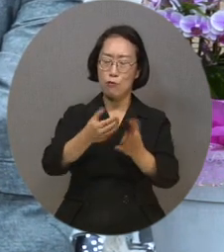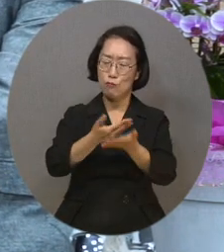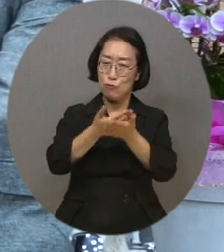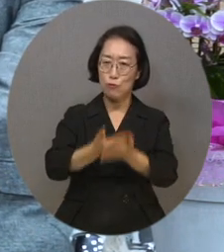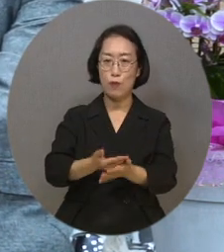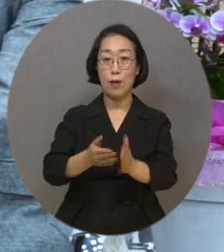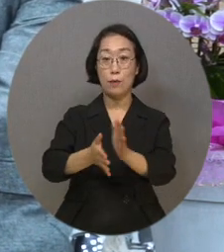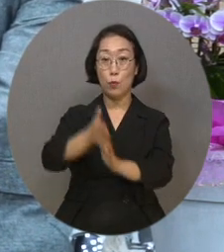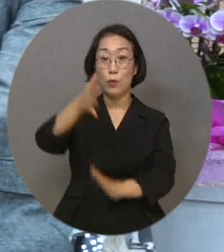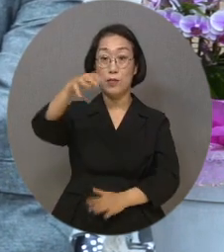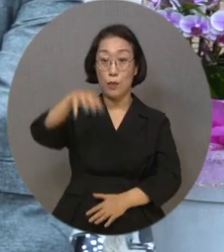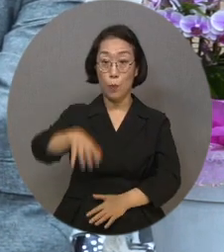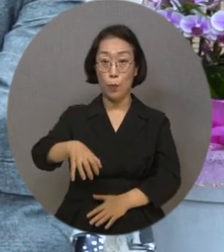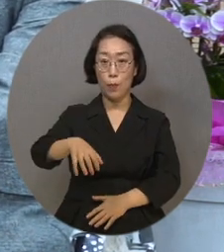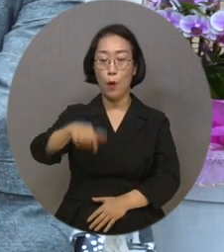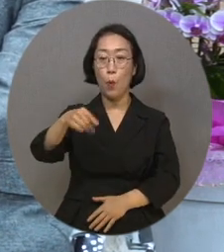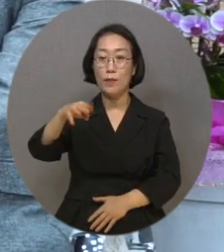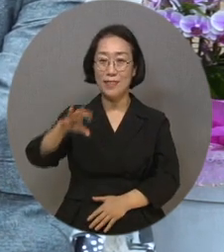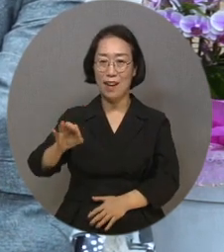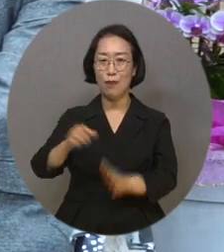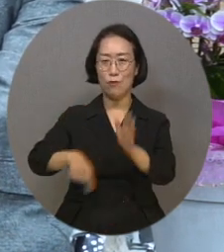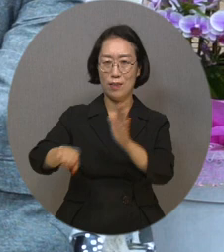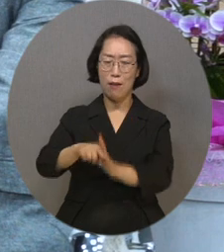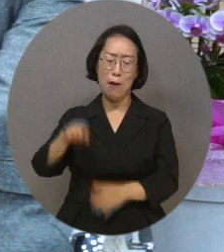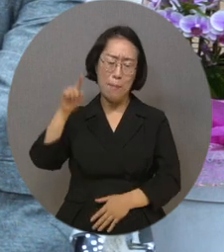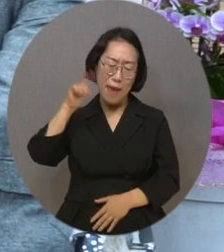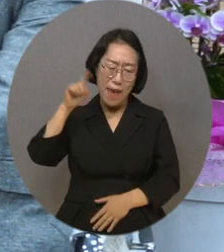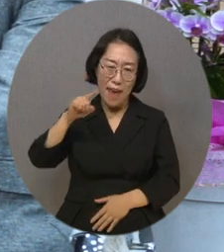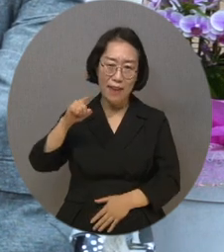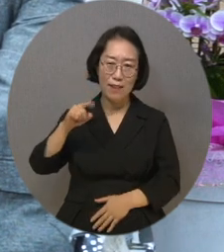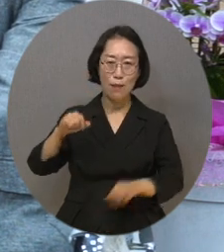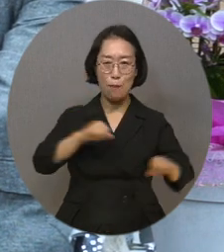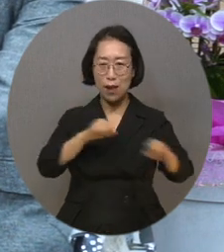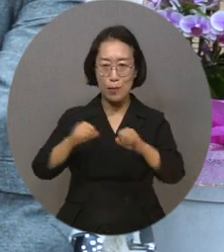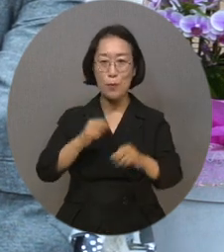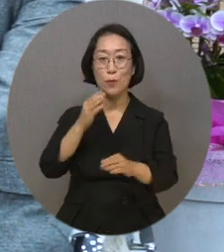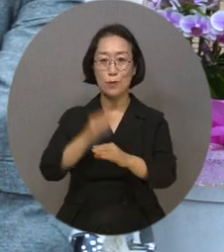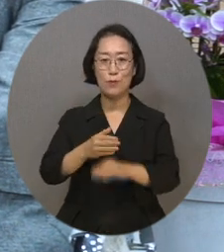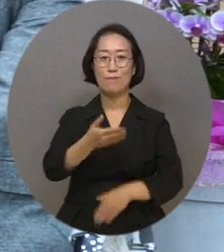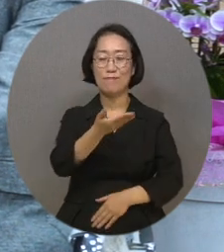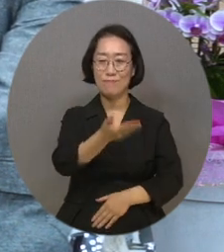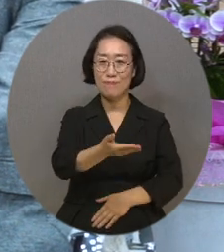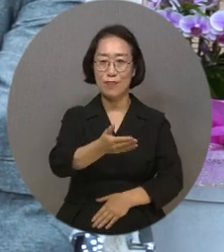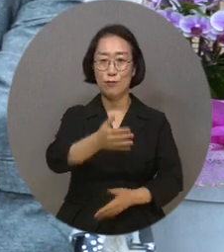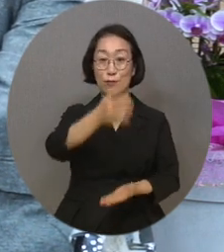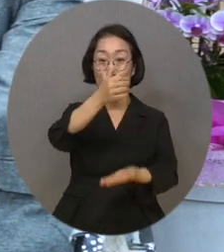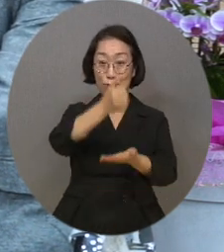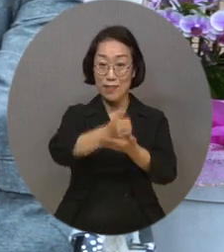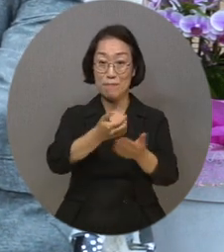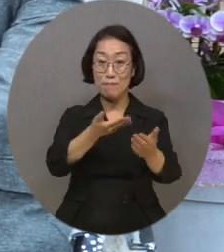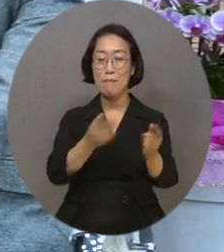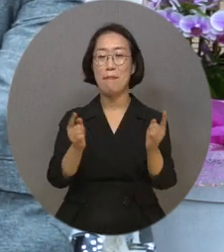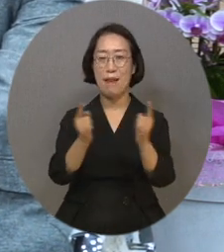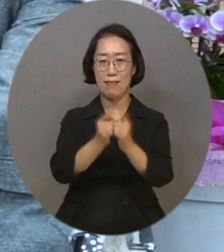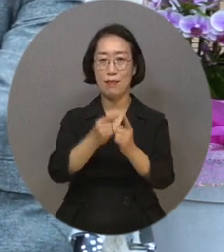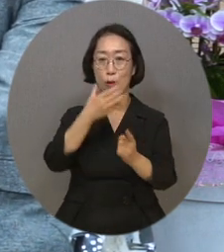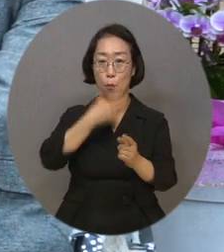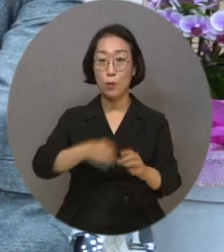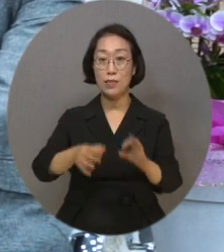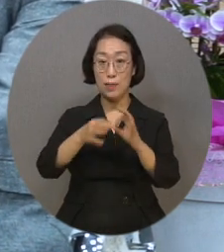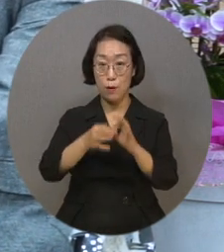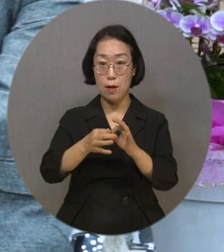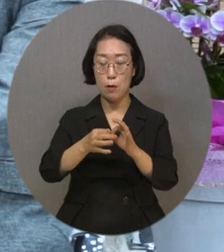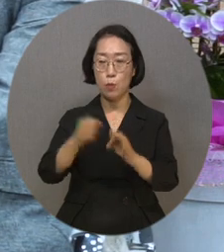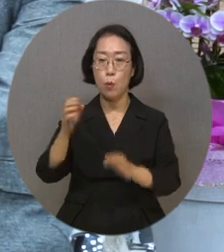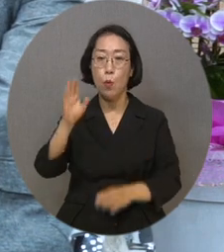오늘도 또 내일도 정신없이 뛰고 계시는 우리 심덕성 고창 군수님을 만나서 우리 고창군의 복지 정책과